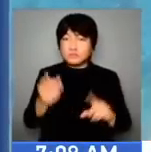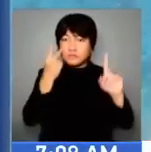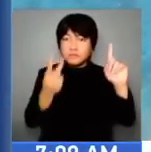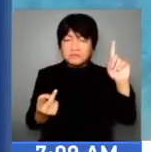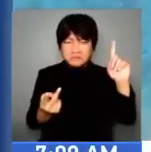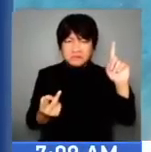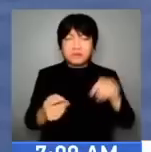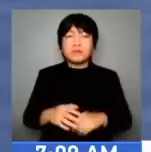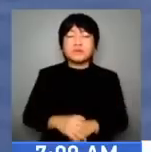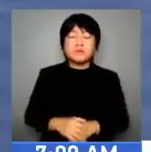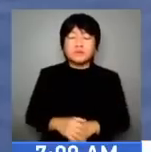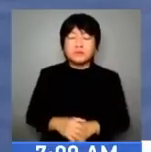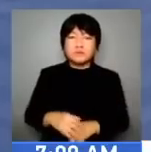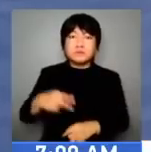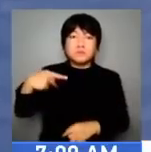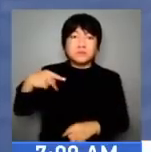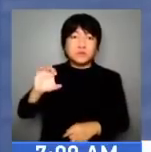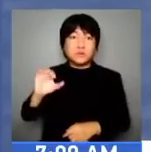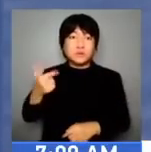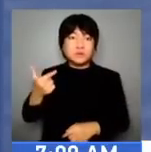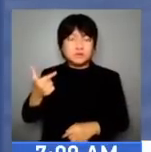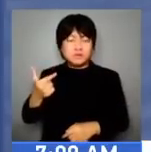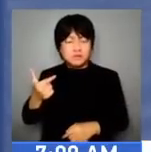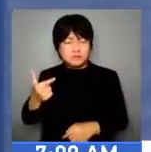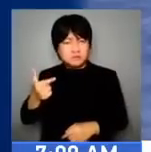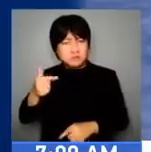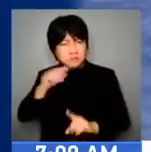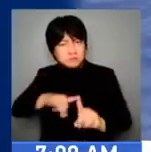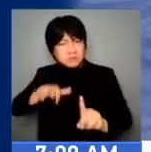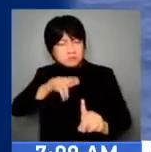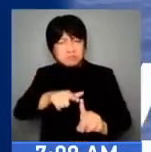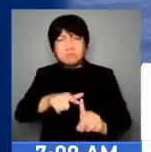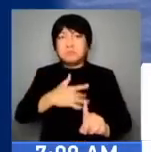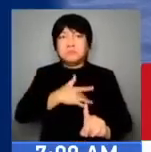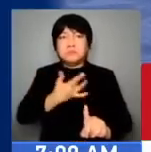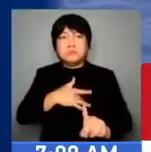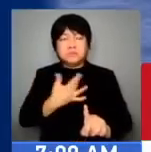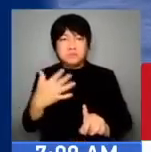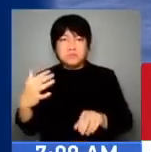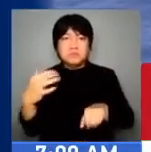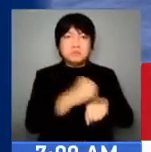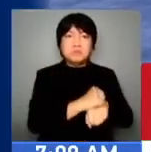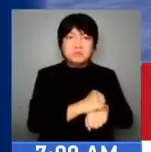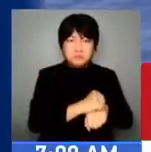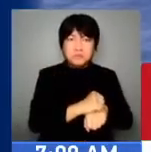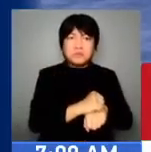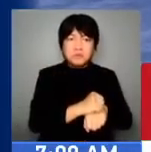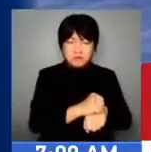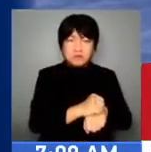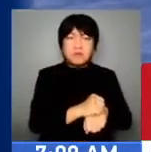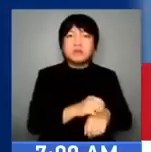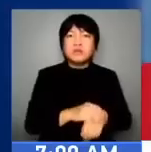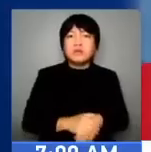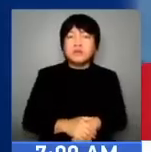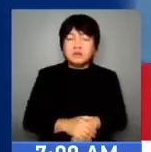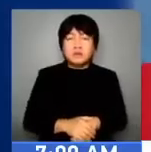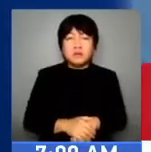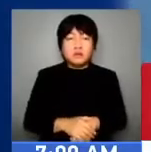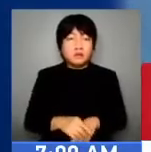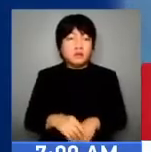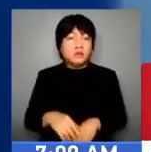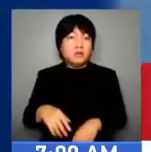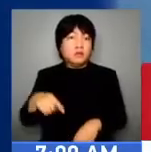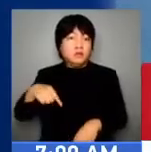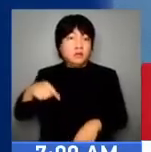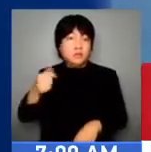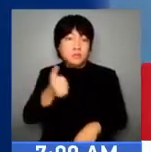ay posibleng paghahanda sa pagsakop ng nasabing bahura, pagdiin ng AFP Western Command, hindi sila papayag na sakupin ng